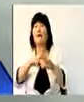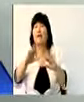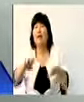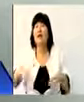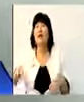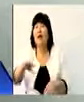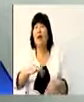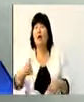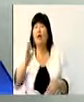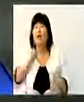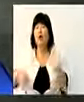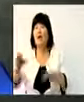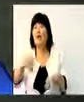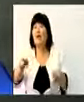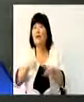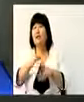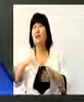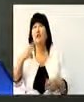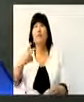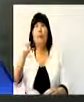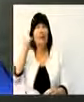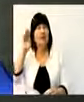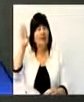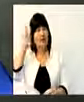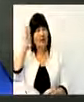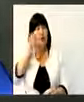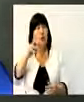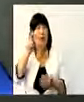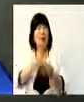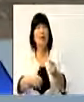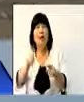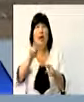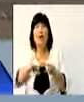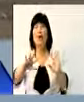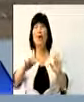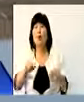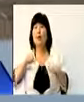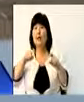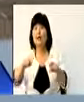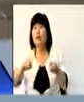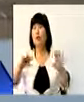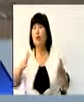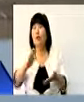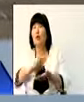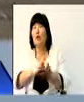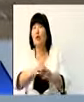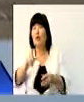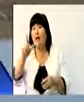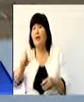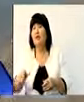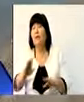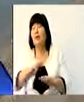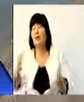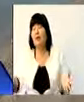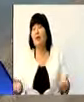маңында дарияға шомылып, салдарынан 22 жастағы жігіт суда ажал құшты. Іле-шала оқиға орнына жеткен төтеншіліктер көп ұзамай азаматтың мәйітін